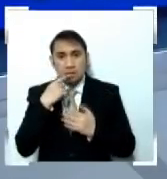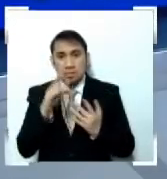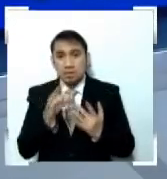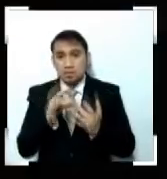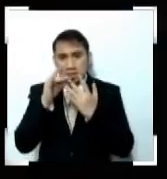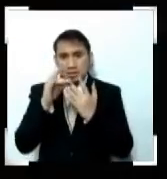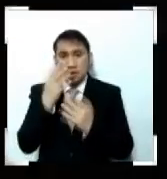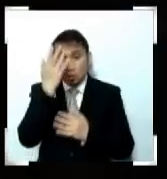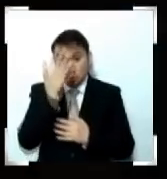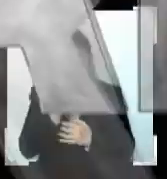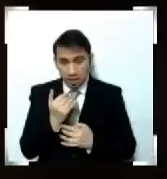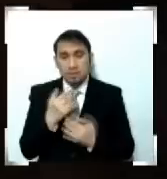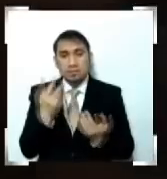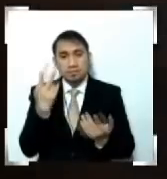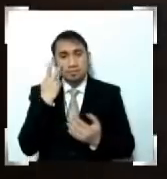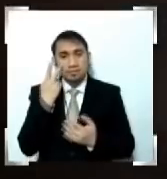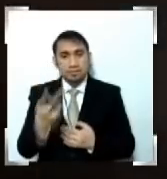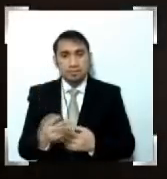Salazar.